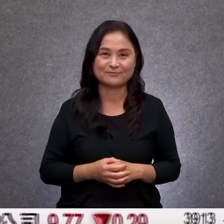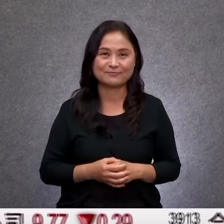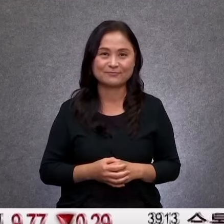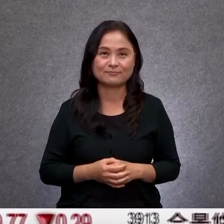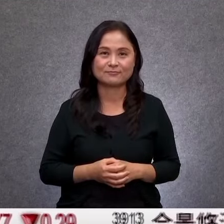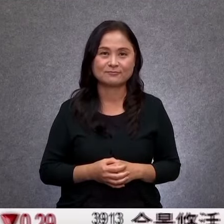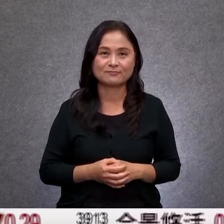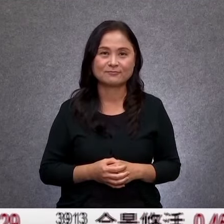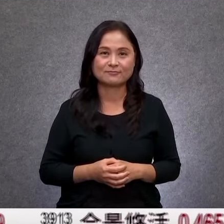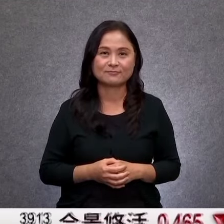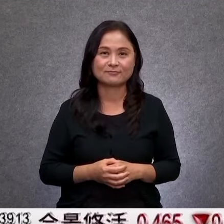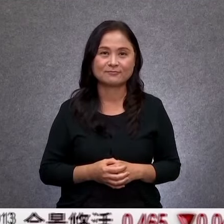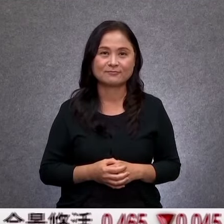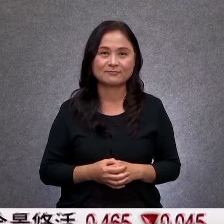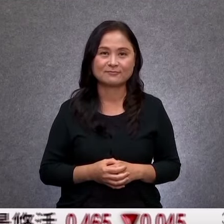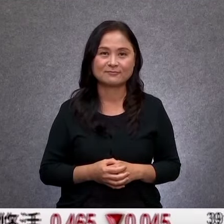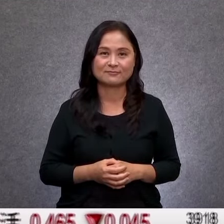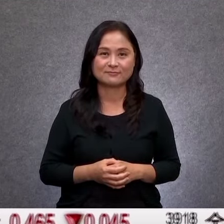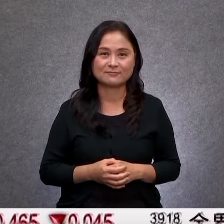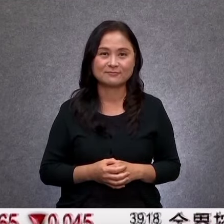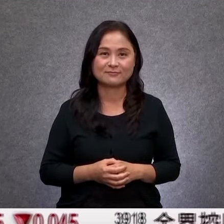息一陣，轉頭翻嚟再討論下。